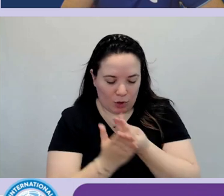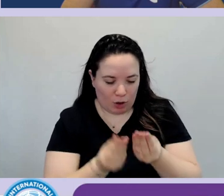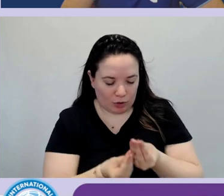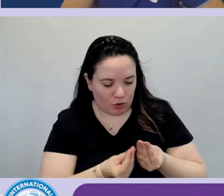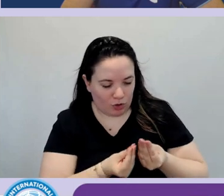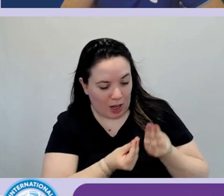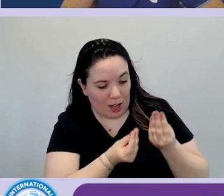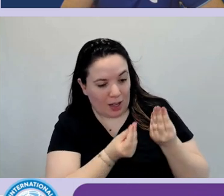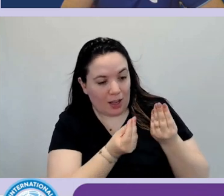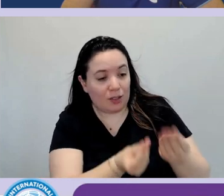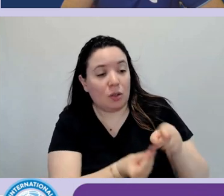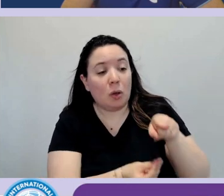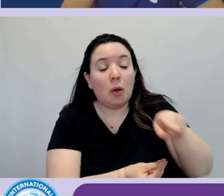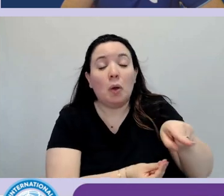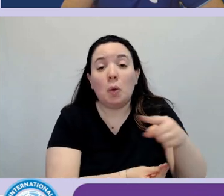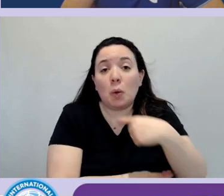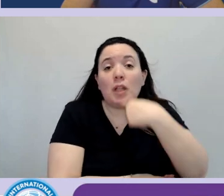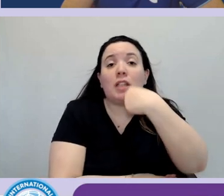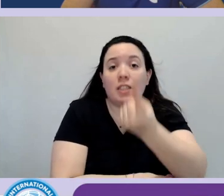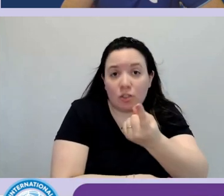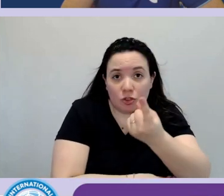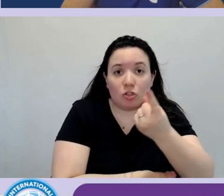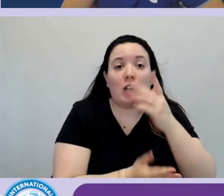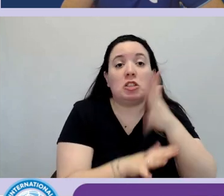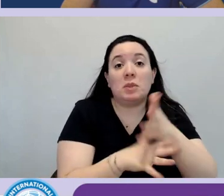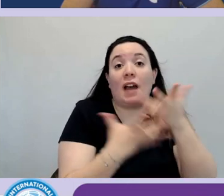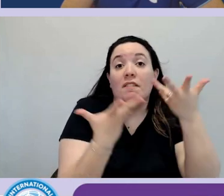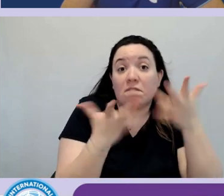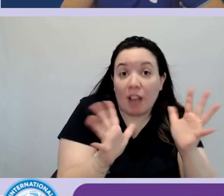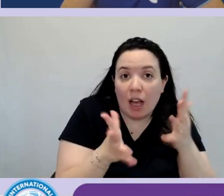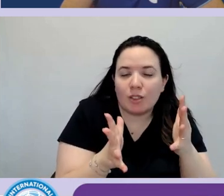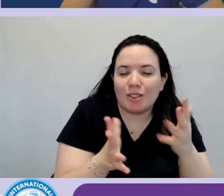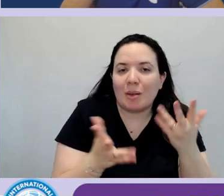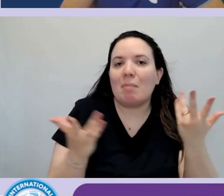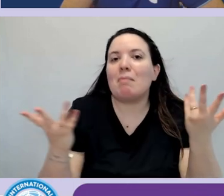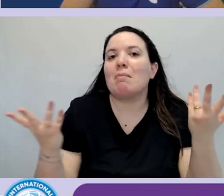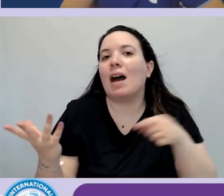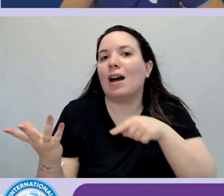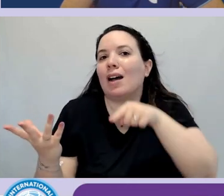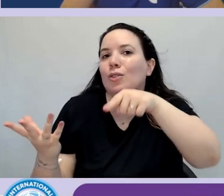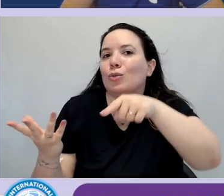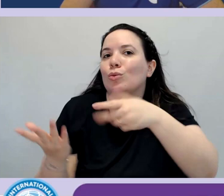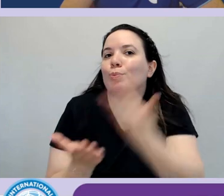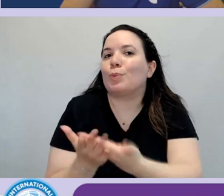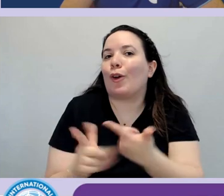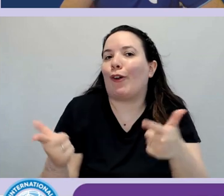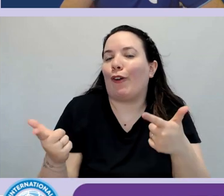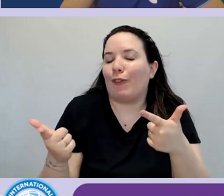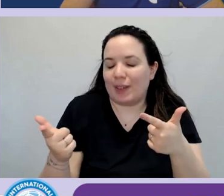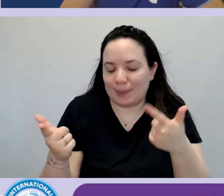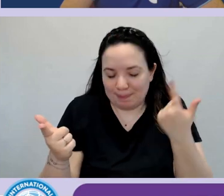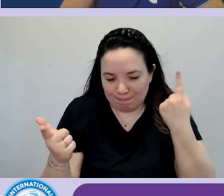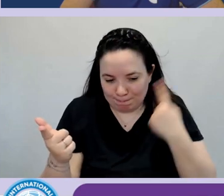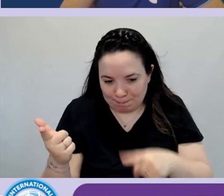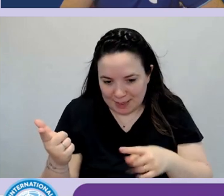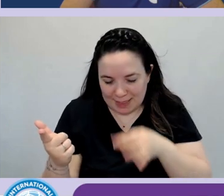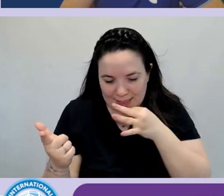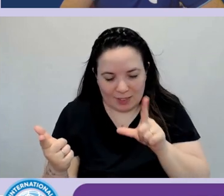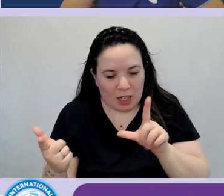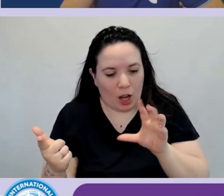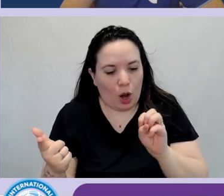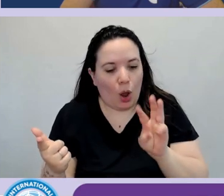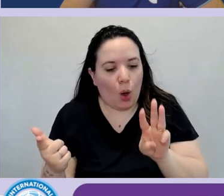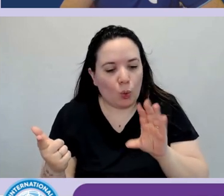che dichiara di aver fatto qualcosa in un certo modo E quindi il low cost a mio avviso il Low code è